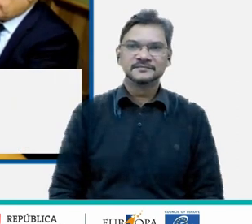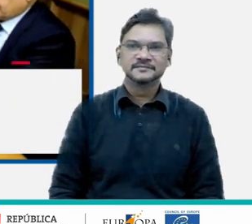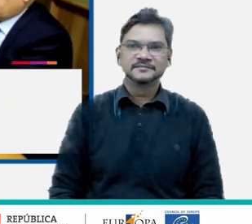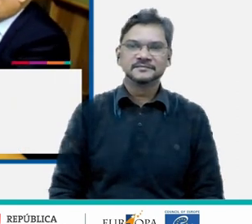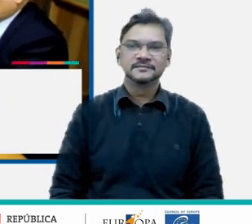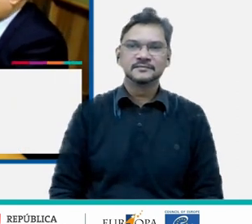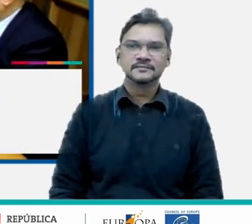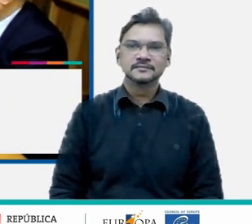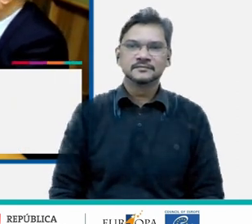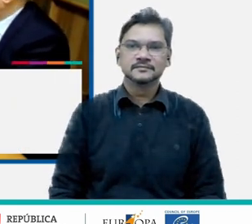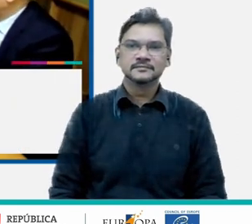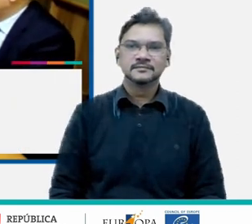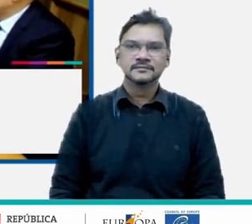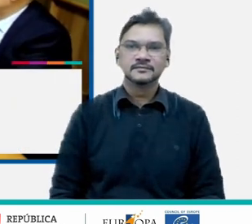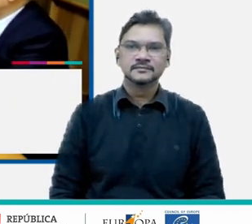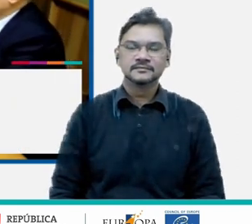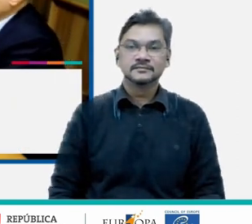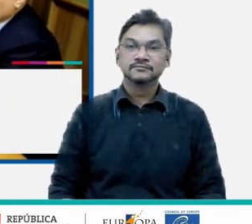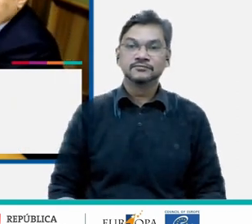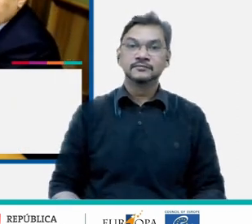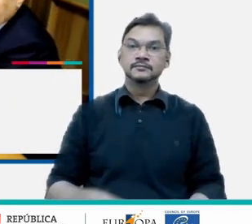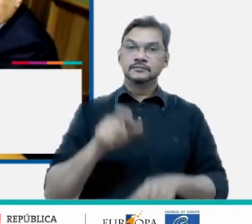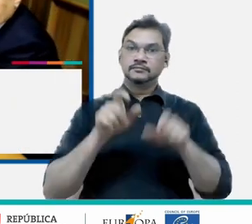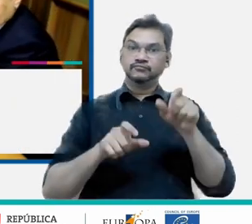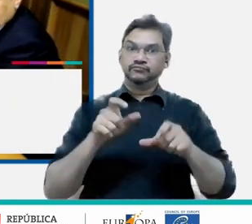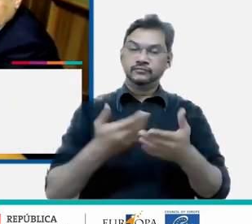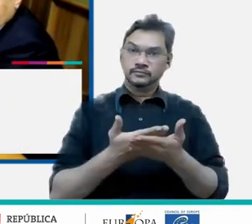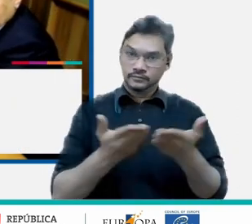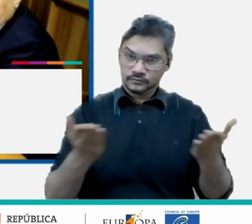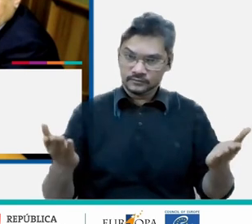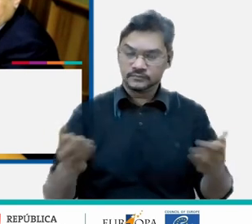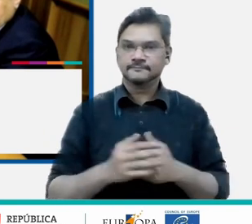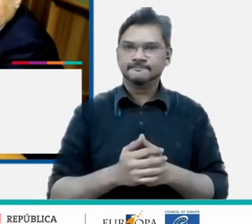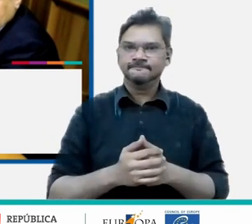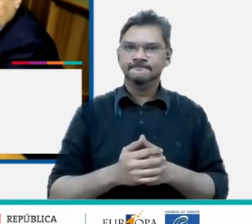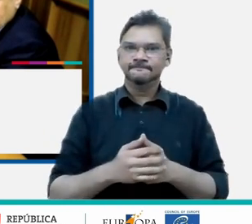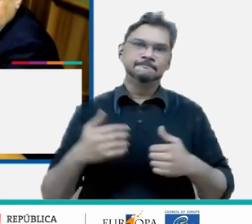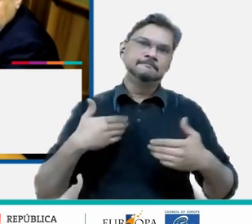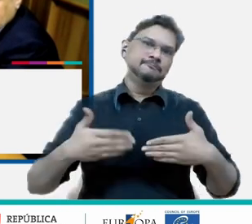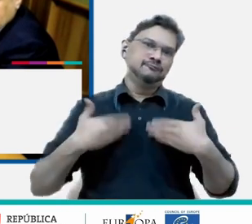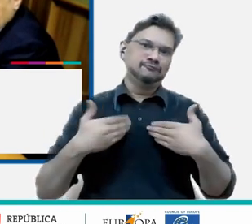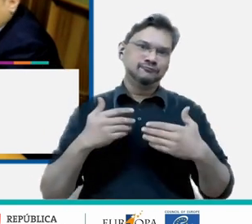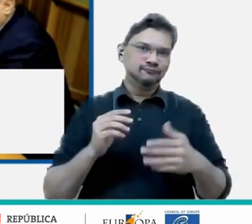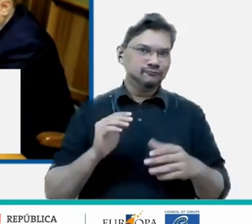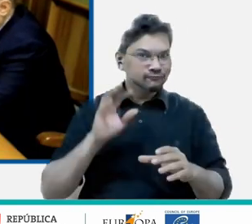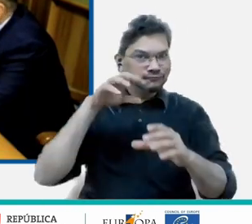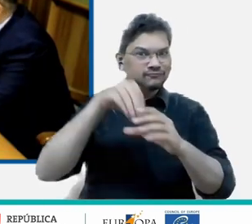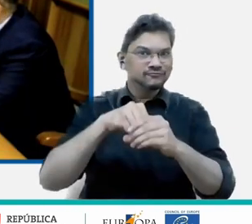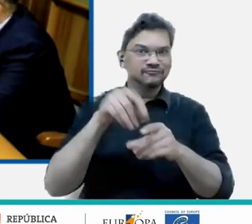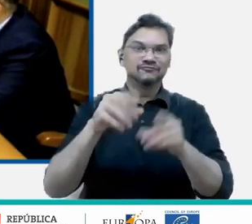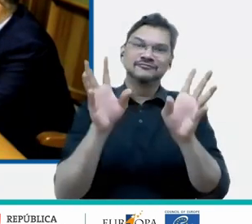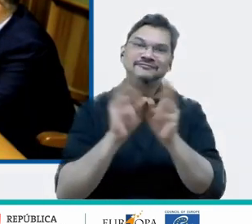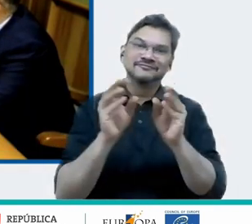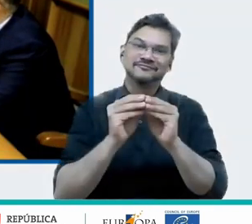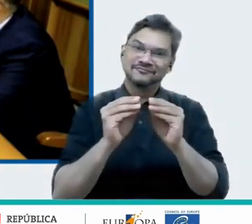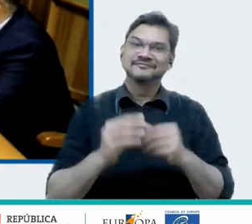и проявление интереса к опыту сотрудничества города Душанбе. Я рад